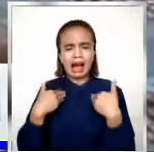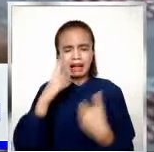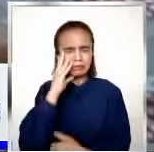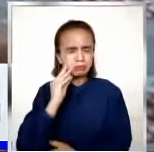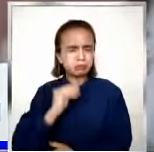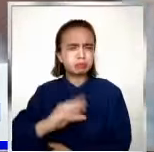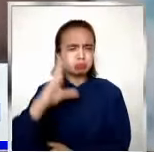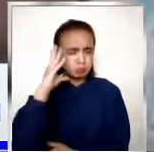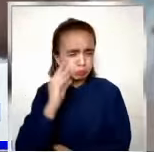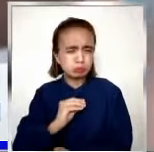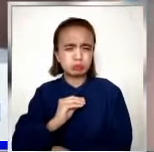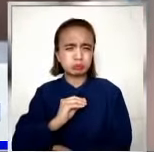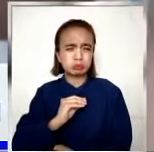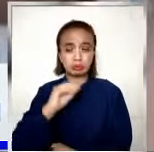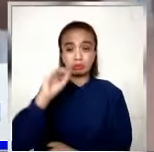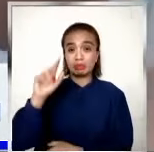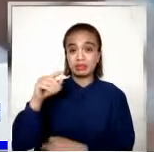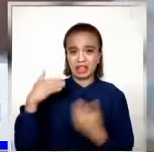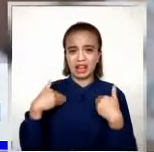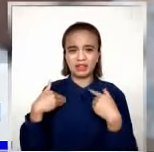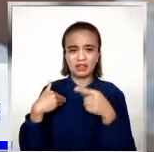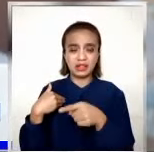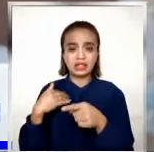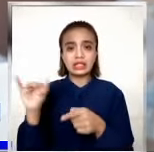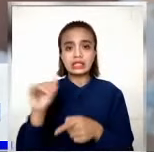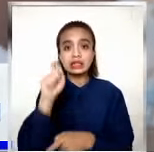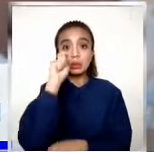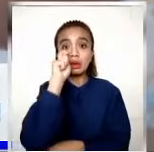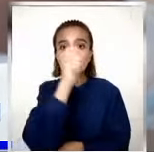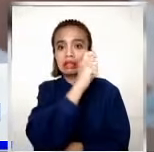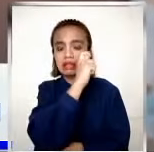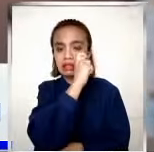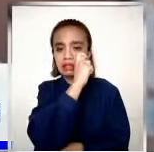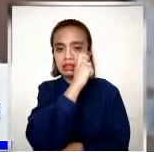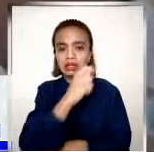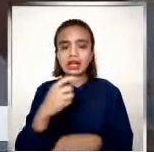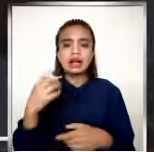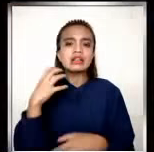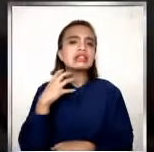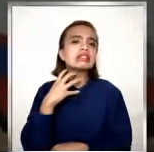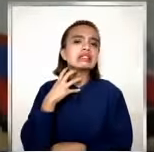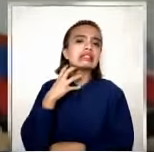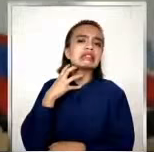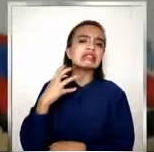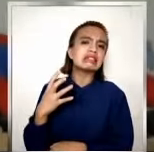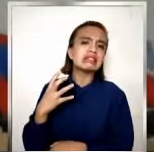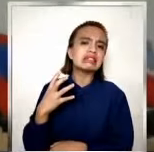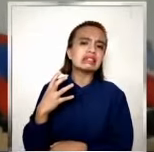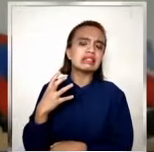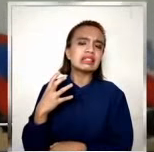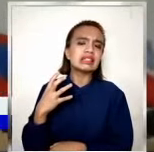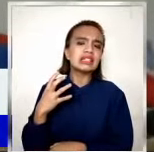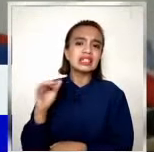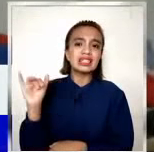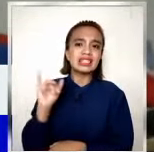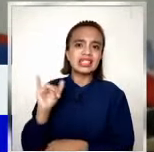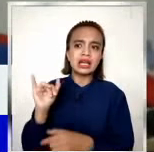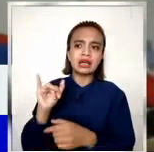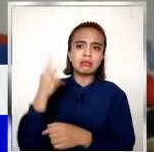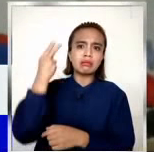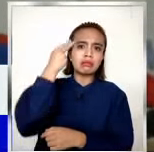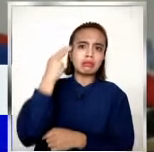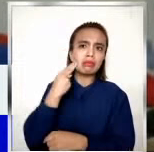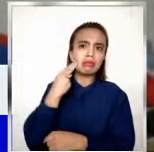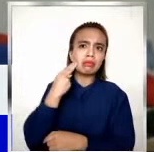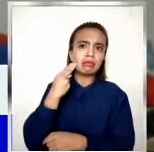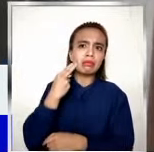Si Jared may kakambal na malaking bukol sa leeg. Parang dalawa na po yung ulo niya kasi singlaki ng